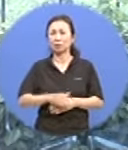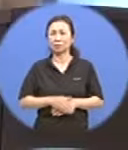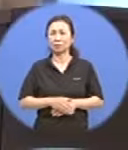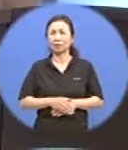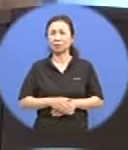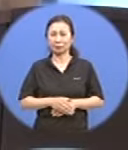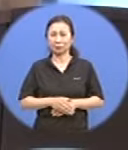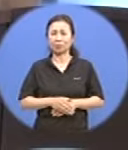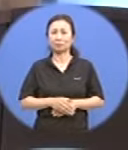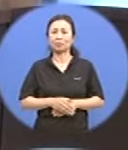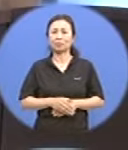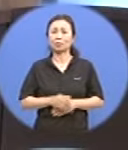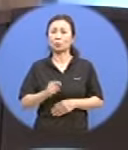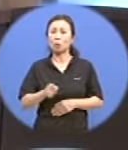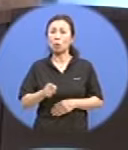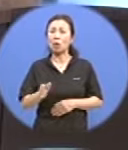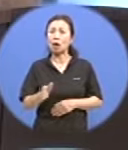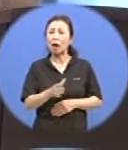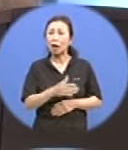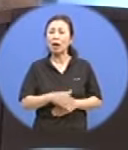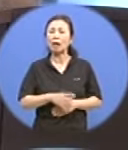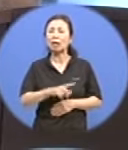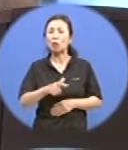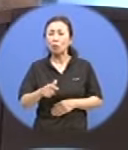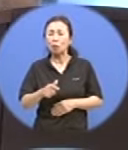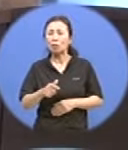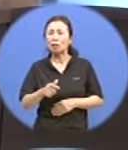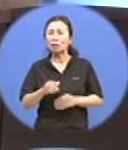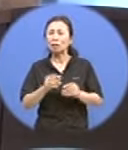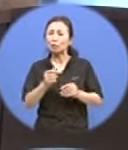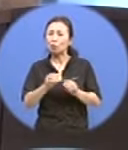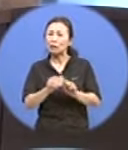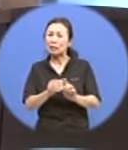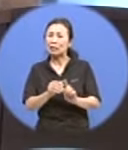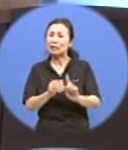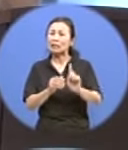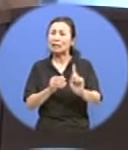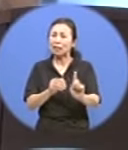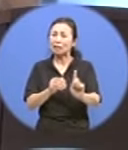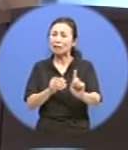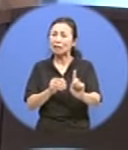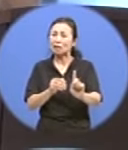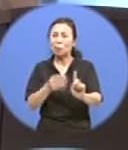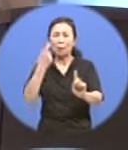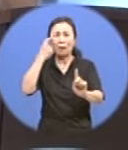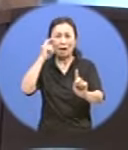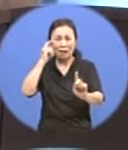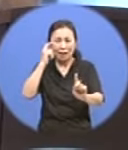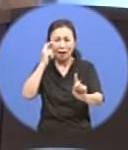ですんでね、ここから結構そういう半歩先のものたくさんこれまでも生み出してきましたし、これからも